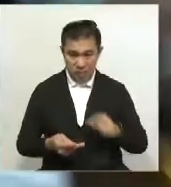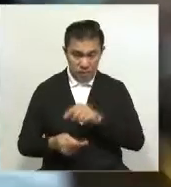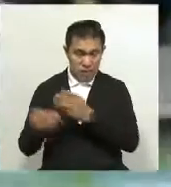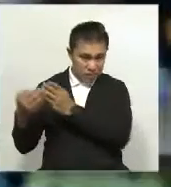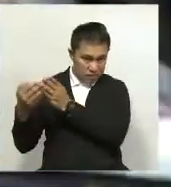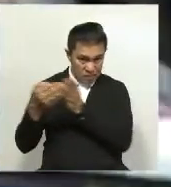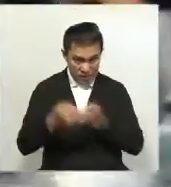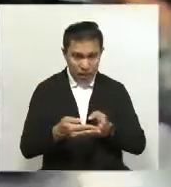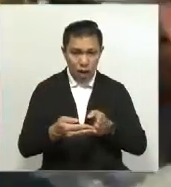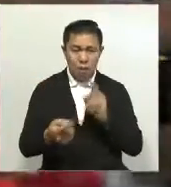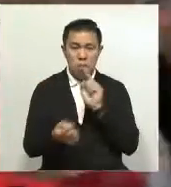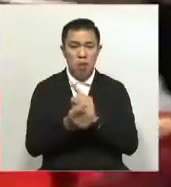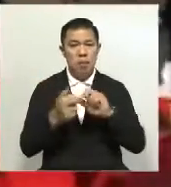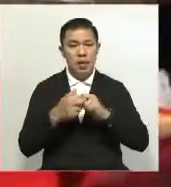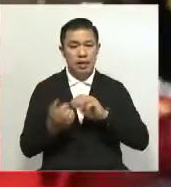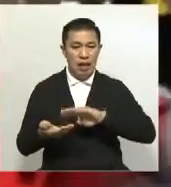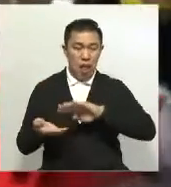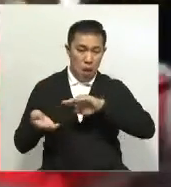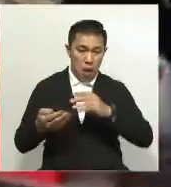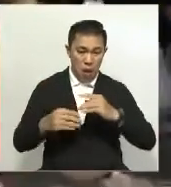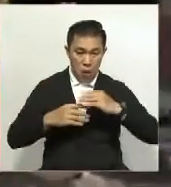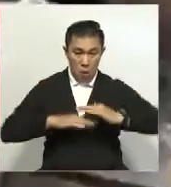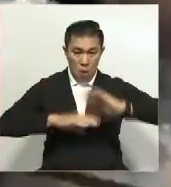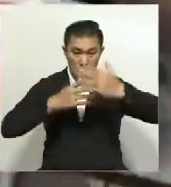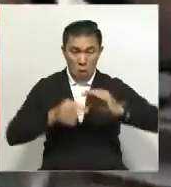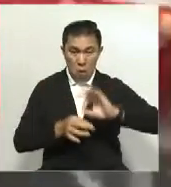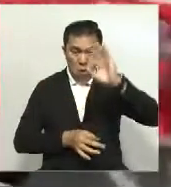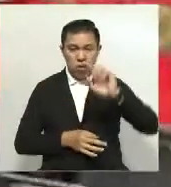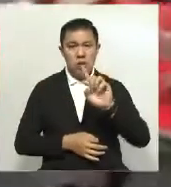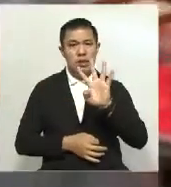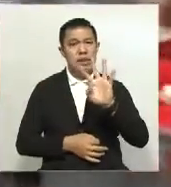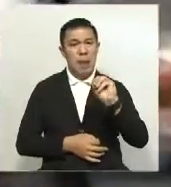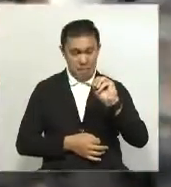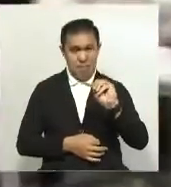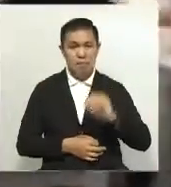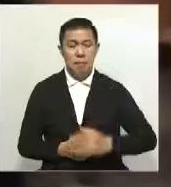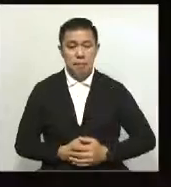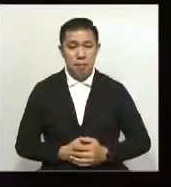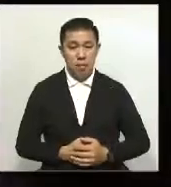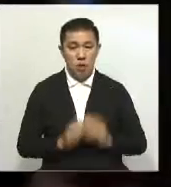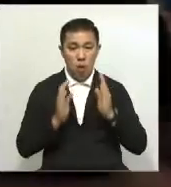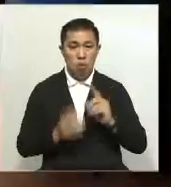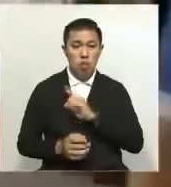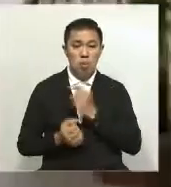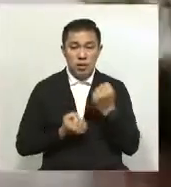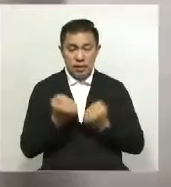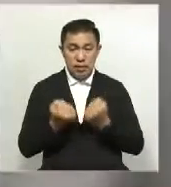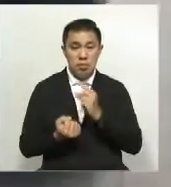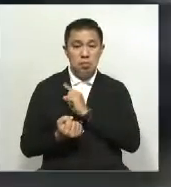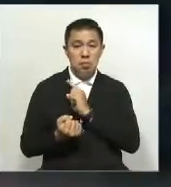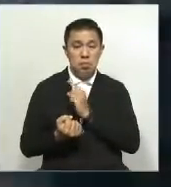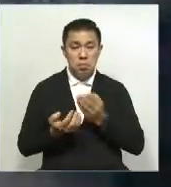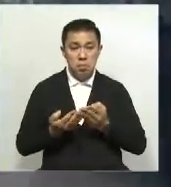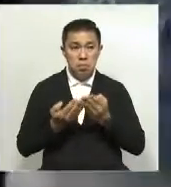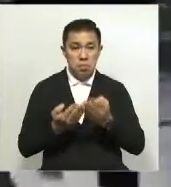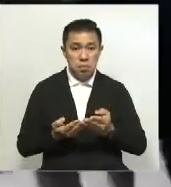ที่นี่แล้วก็มาเจอกับคลื่นสูงประมาณ4เมตรกลางทางทางด้านของคนขับเรือนั้นเล่านะคะว่า